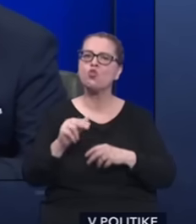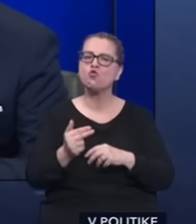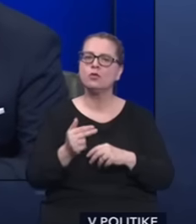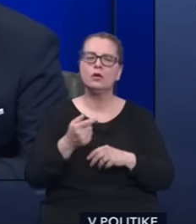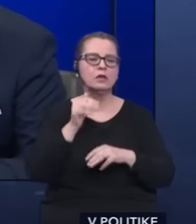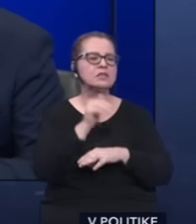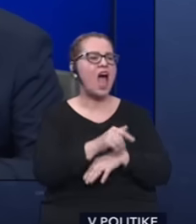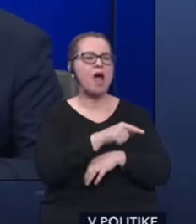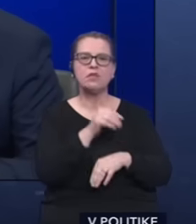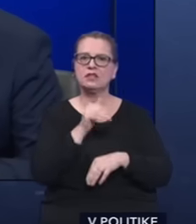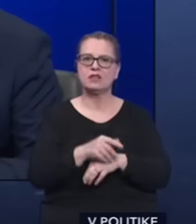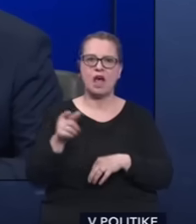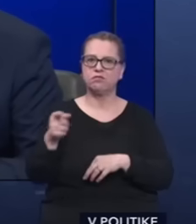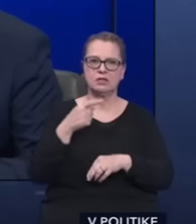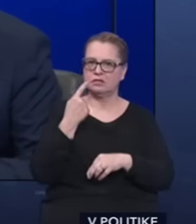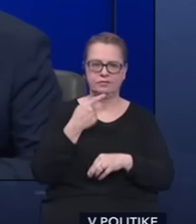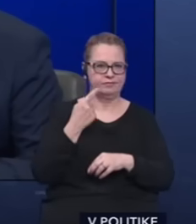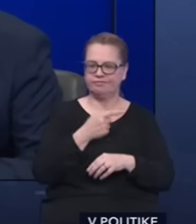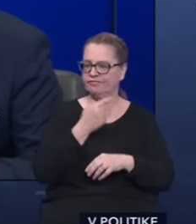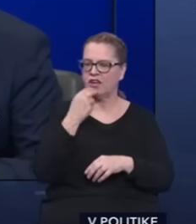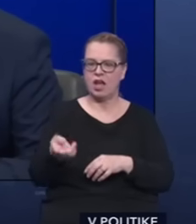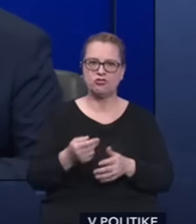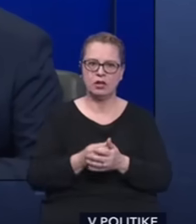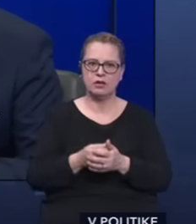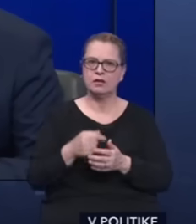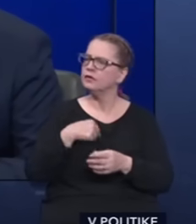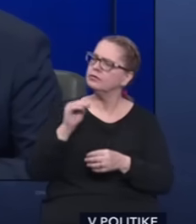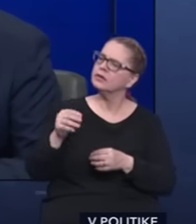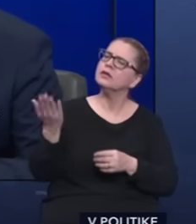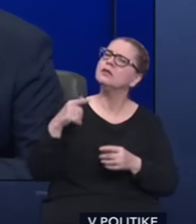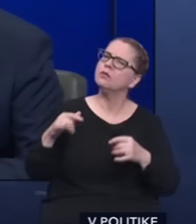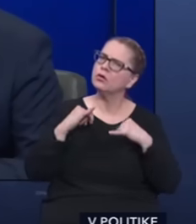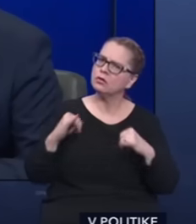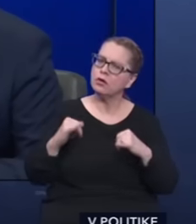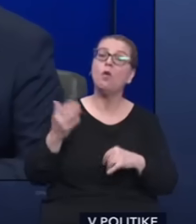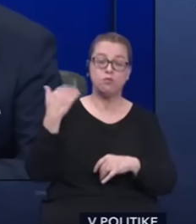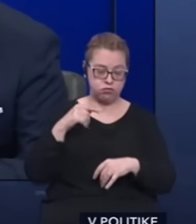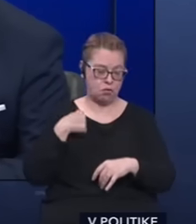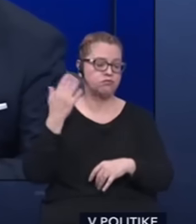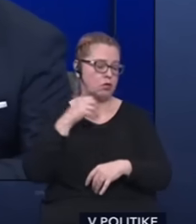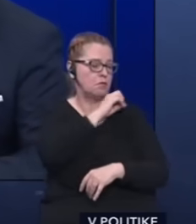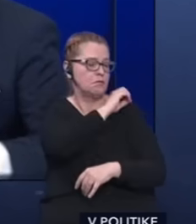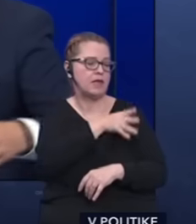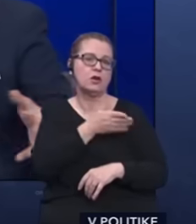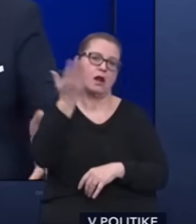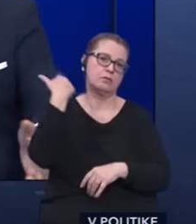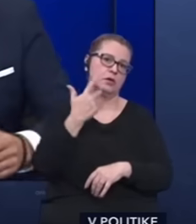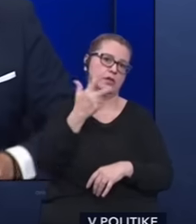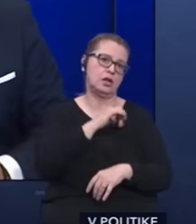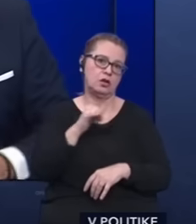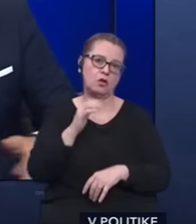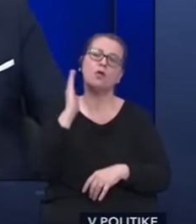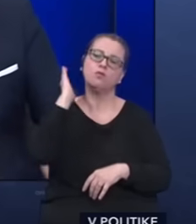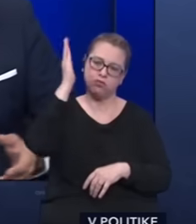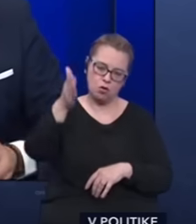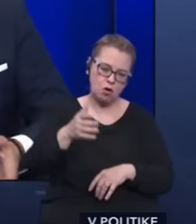kašle. Aj východ, boli na dovolenke aj teraz? Na východ na vás kašle. Boli ste v Rusku na nie, dovolenke? A bol som aj v Petrohrade pred 3 rokmi. Mm-hmm. Pôjdem aj do